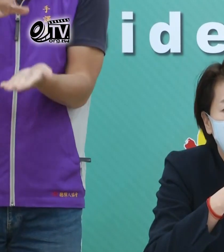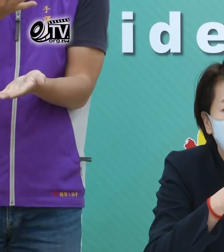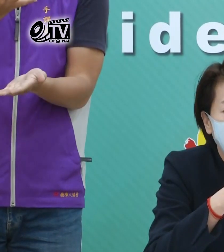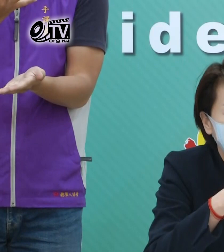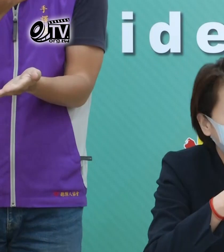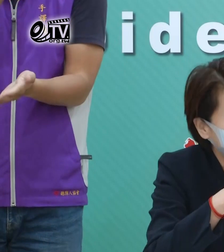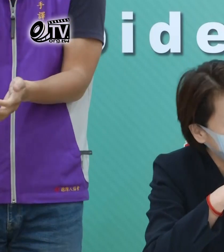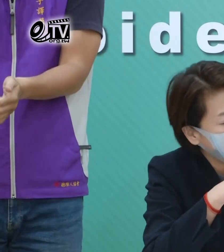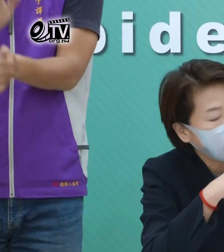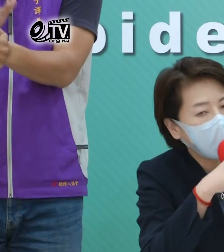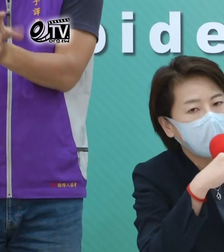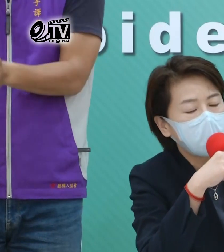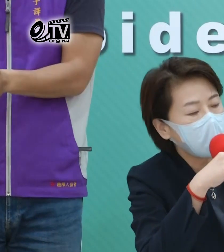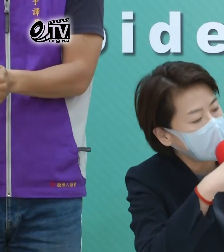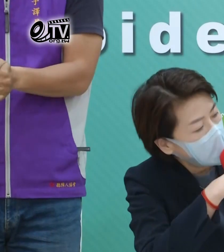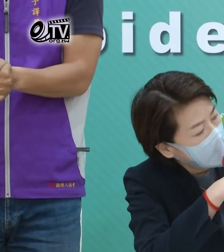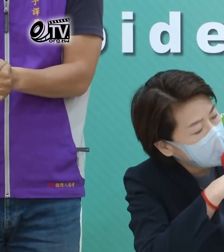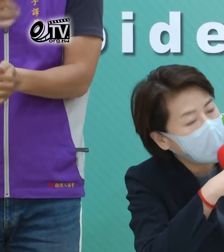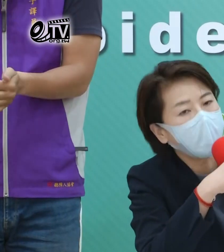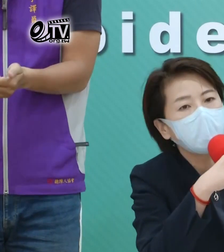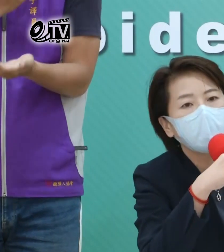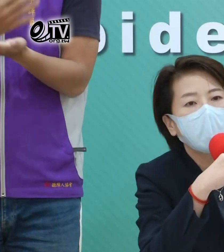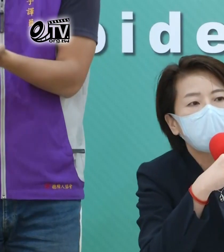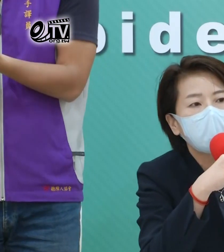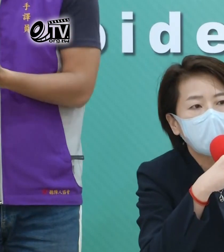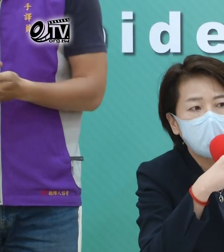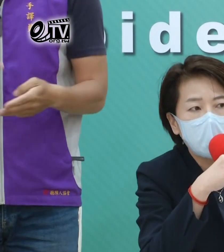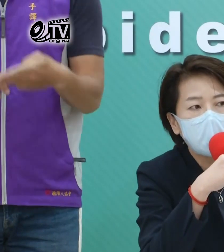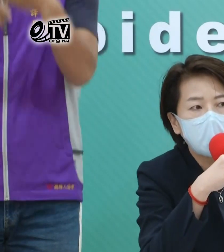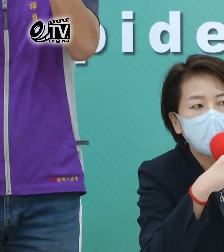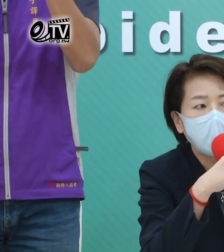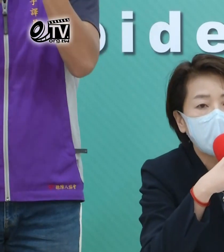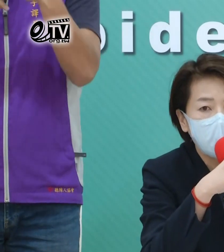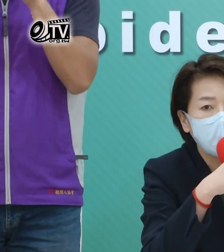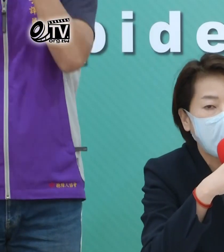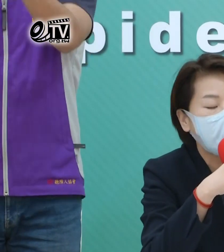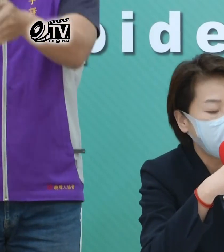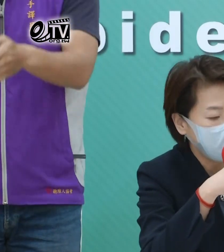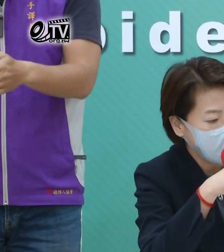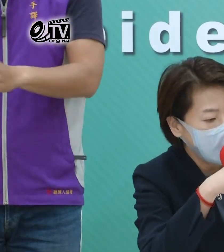暂时做一个喘息，大概是这样。主要是这次是针对住宅。